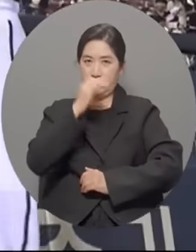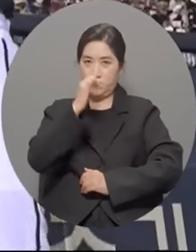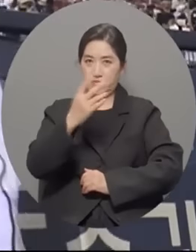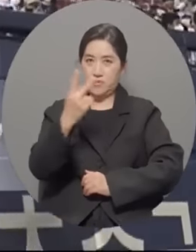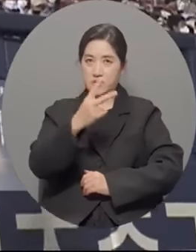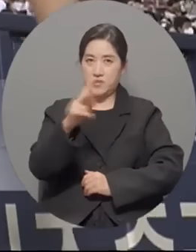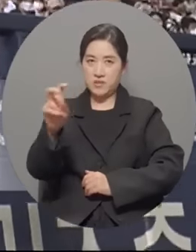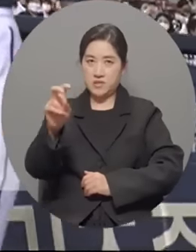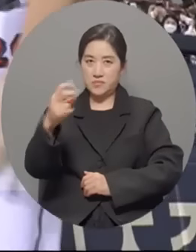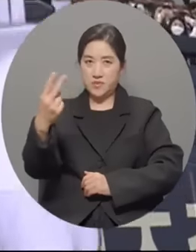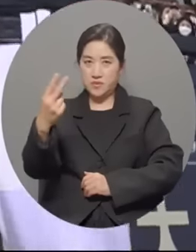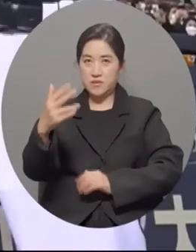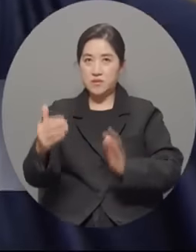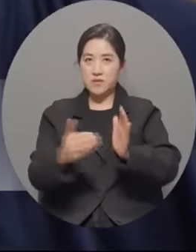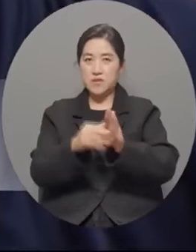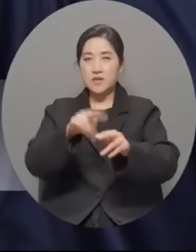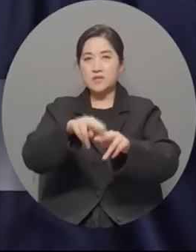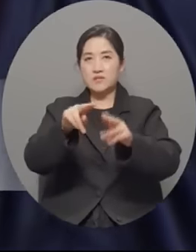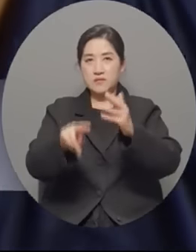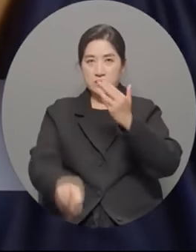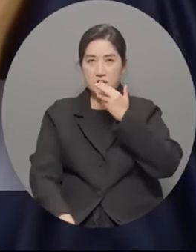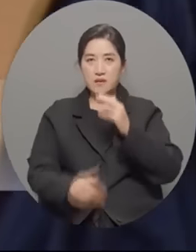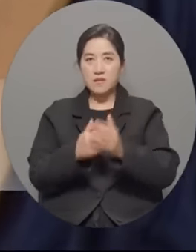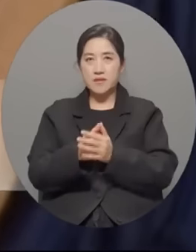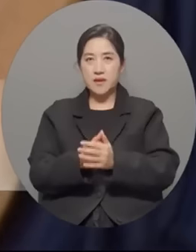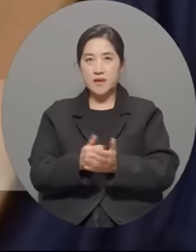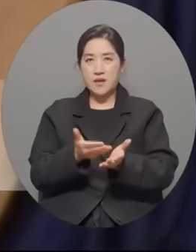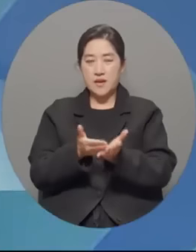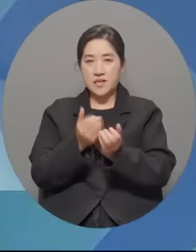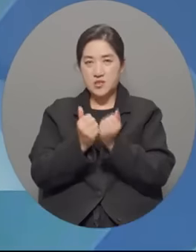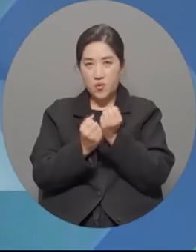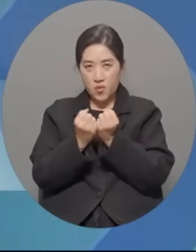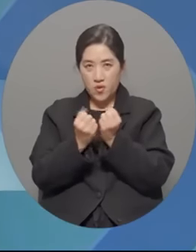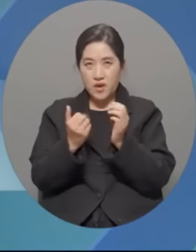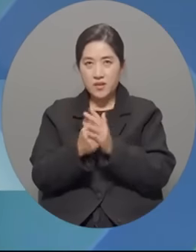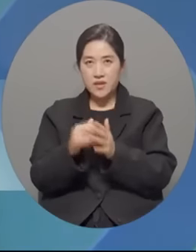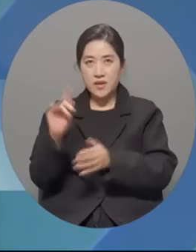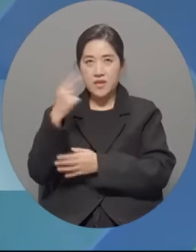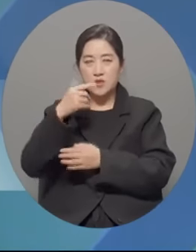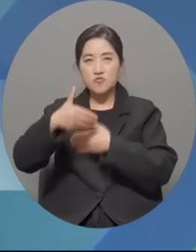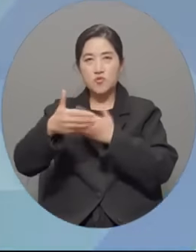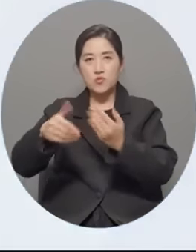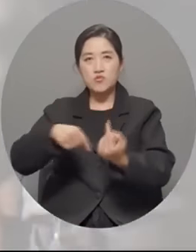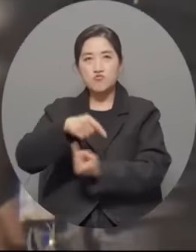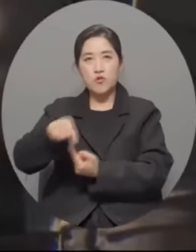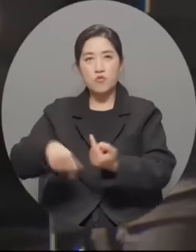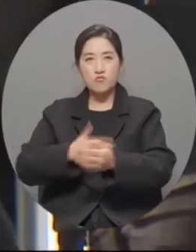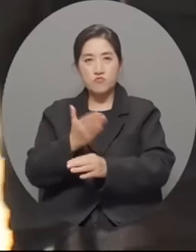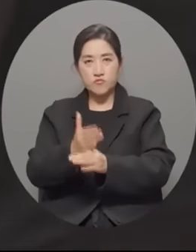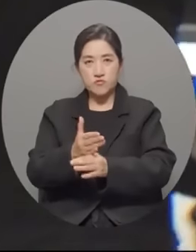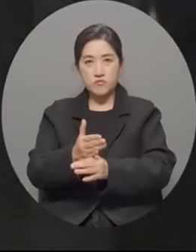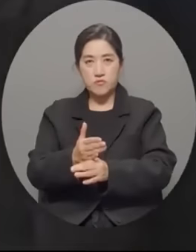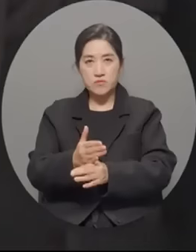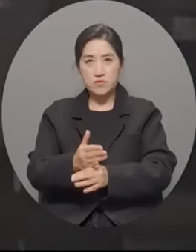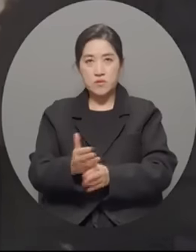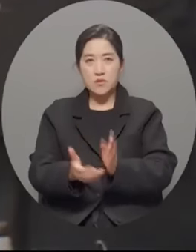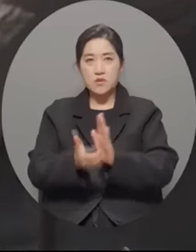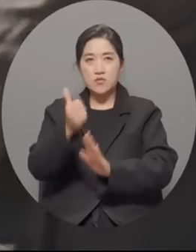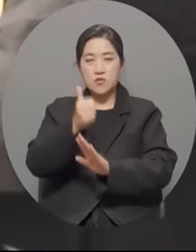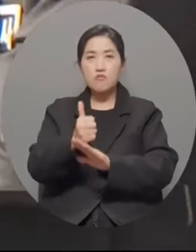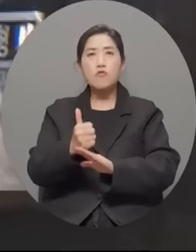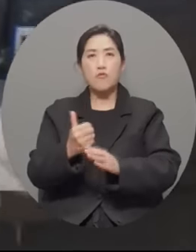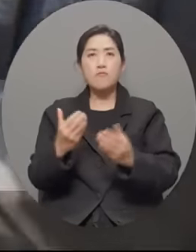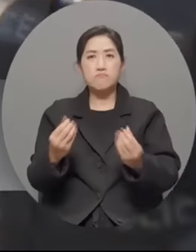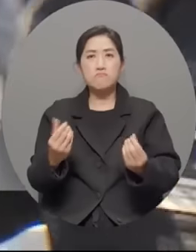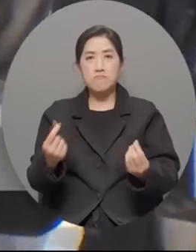2022년을 끝으로 은퇴를 한 뒤 해설위원을 하다가 현재는 야구 교시를 운영하고 있습니다 성공한 야구 선수였던